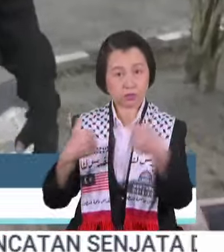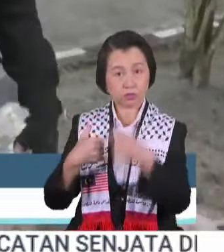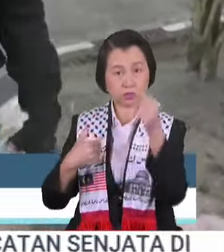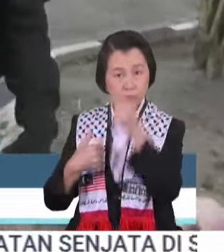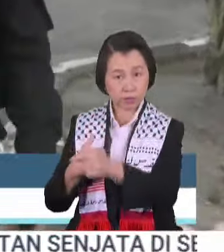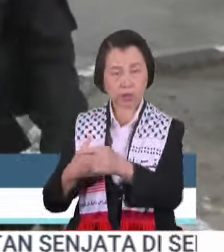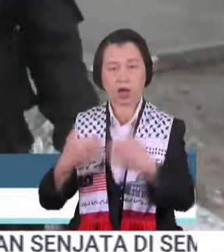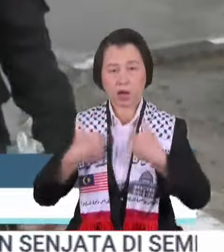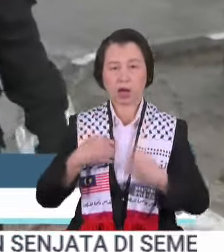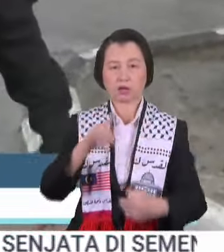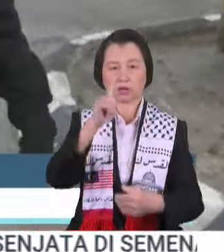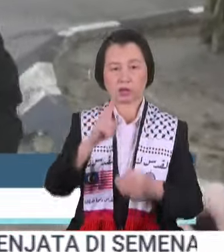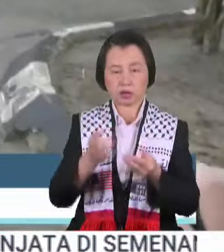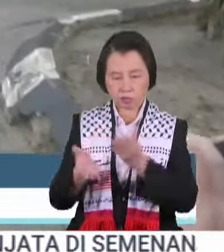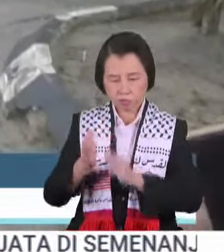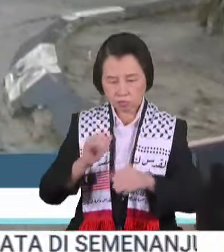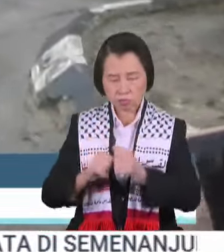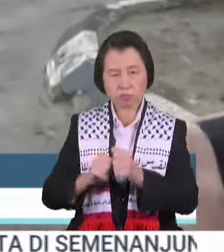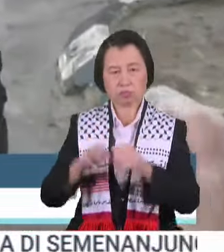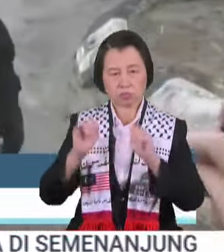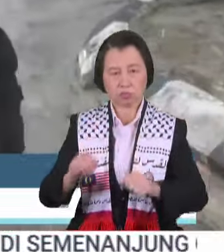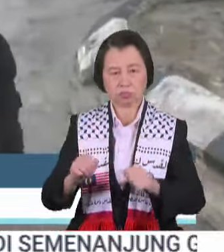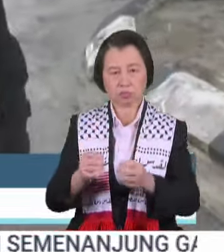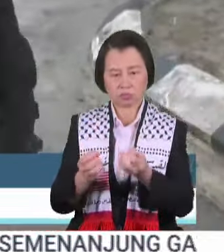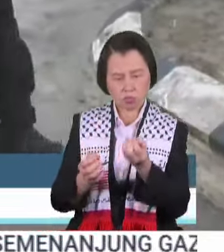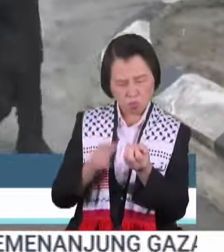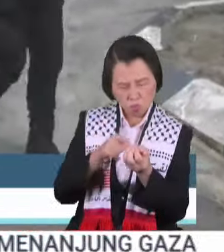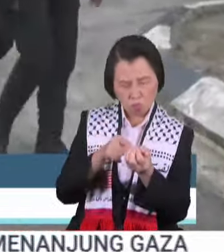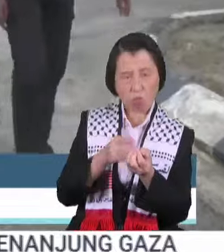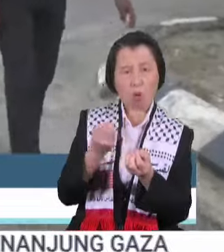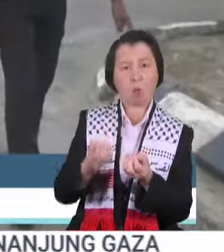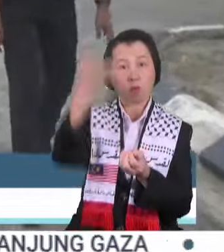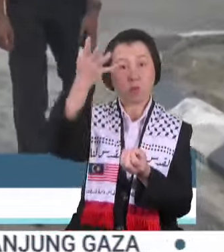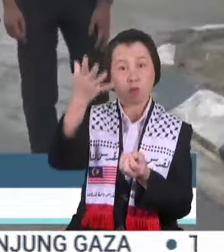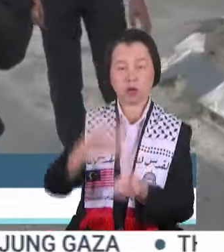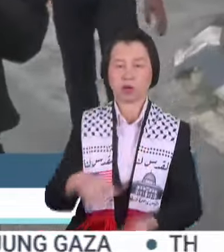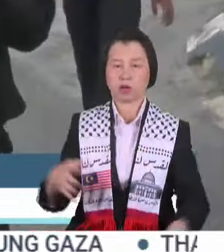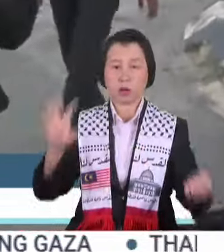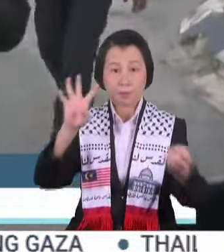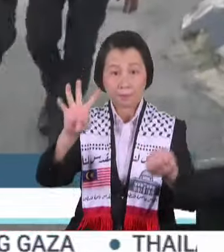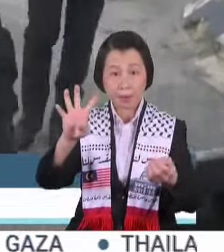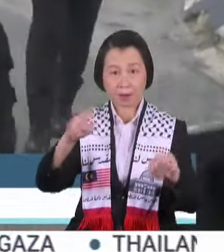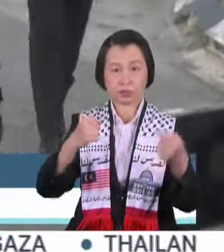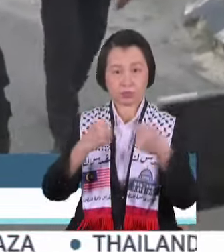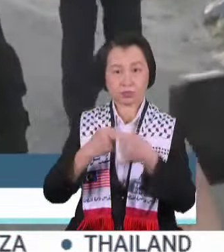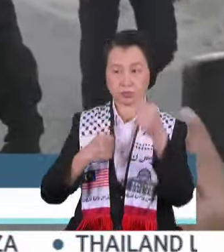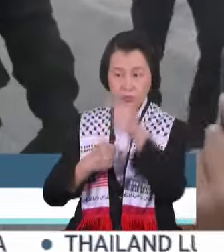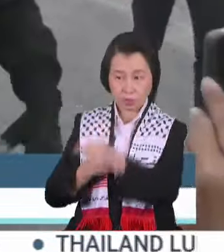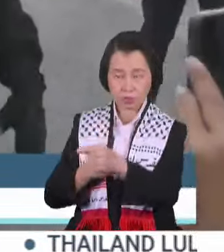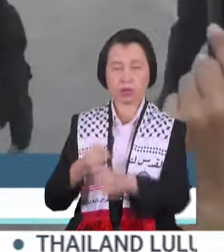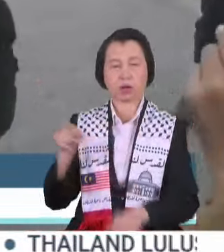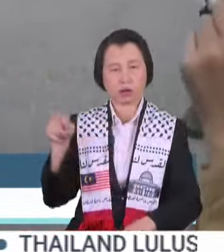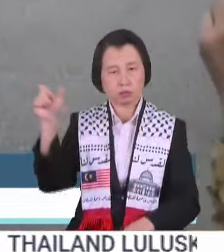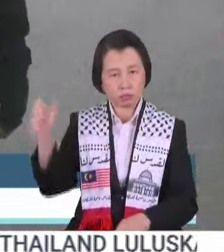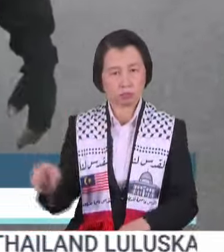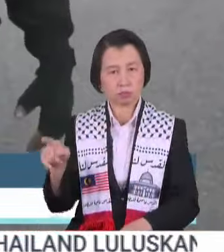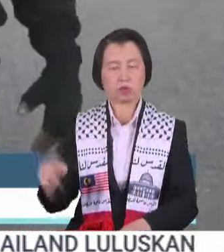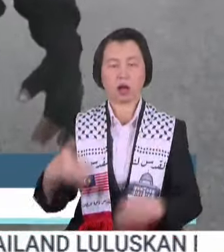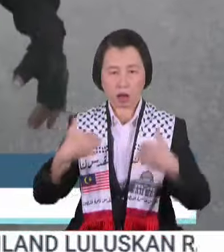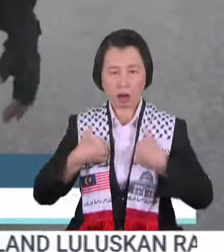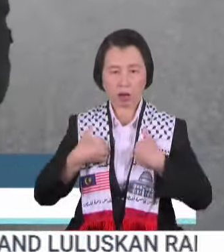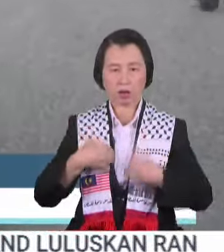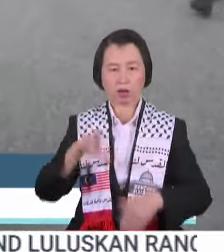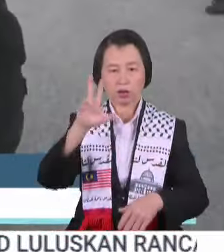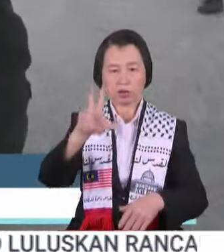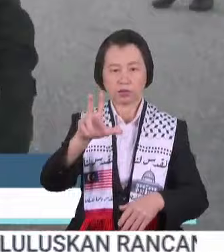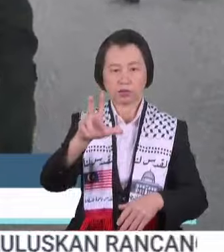didakwa memiliki satu bungkusan mercun bola tanpa permit. Sementara itu, bagi pertuduhan keempat hingga keenam, tertuduh didakwa memiliki